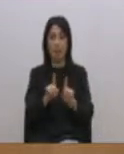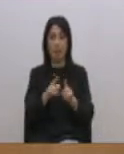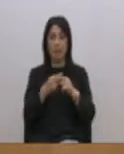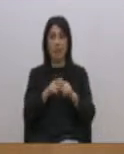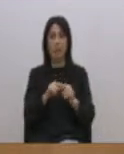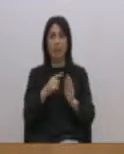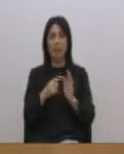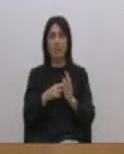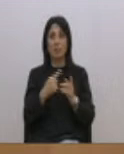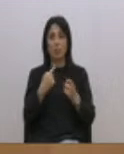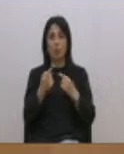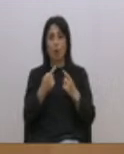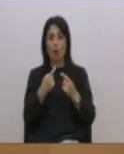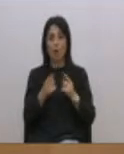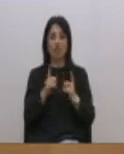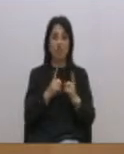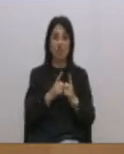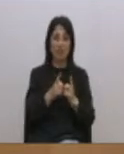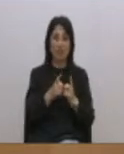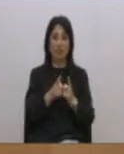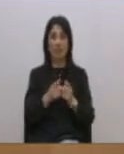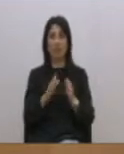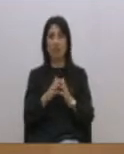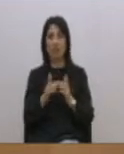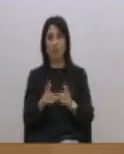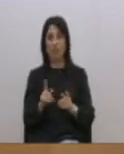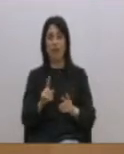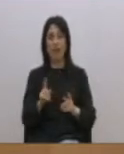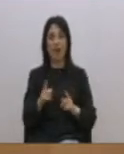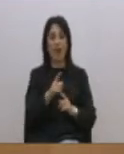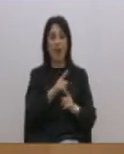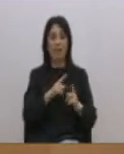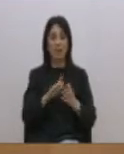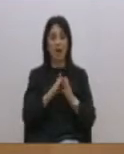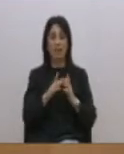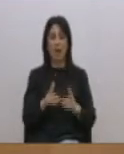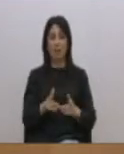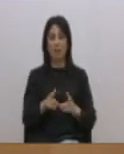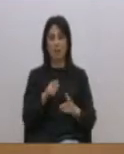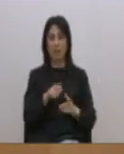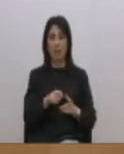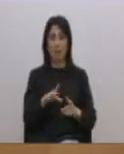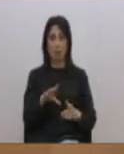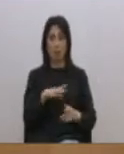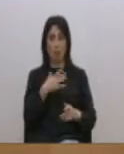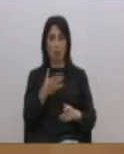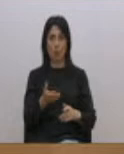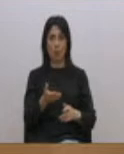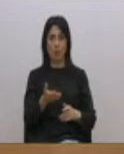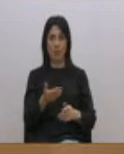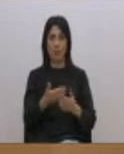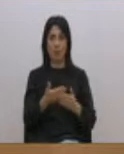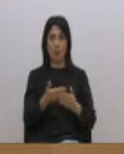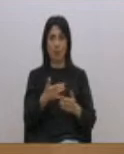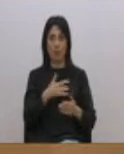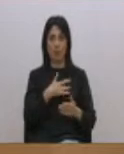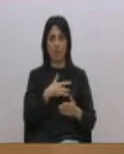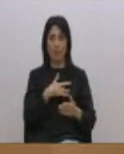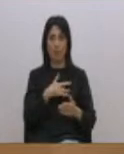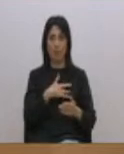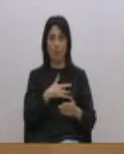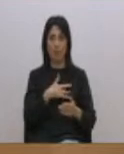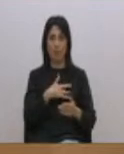ტექნიკურ საკითხებს მოლაპარაკების, შეხვედრის, შეთანხმების რაღაცებს როცა აგვარებს, მასაც ჰქონდეს, თქვათ, ამ ტიპის